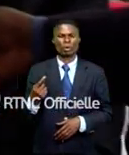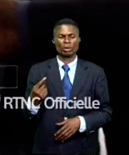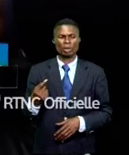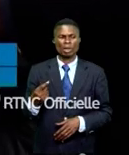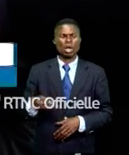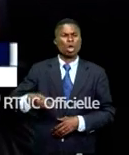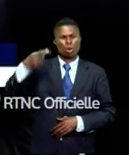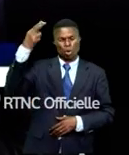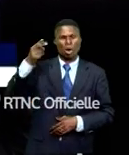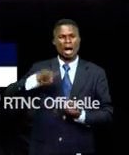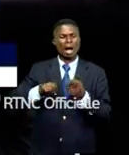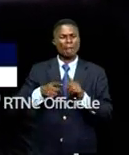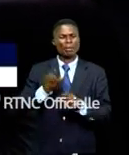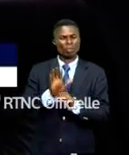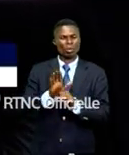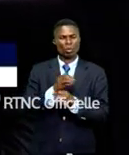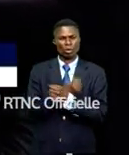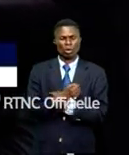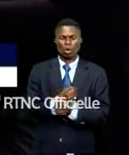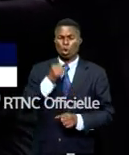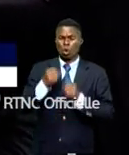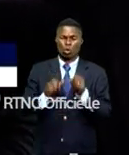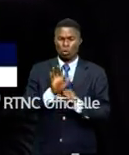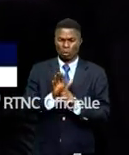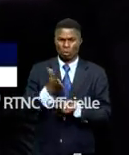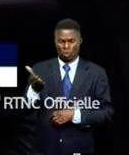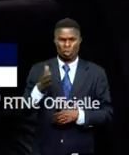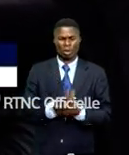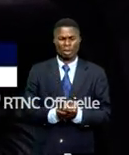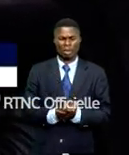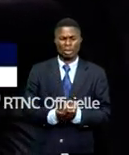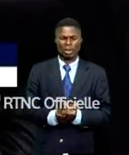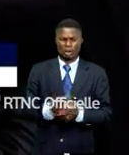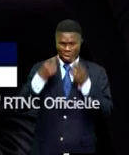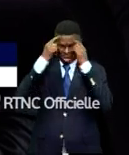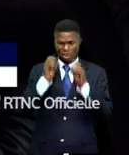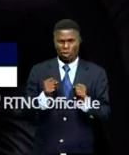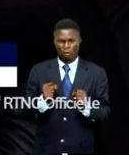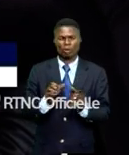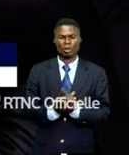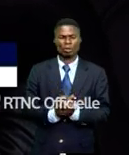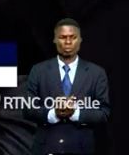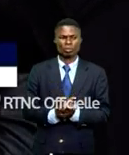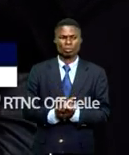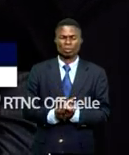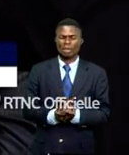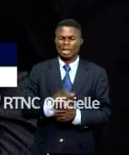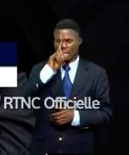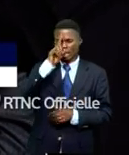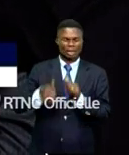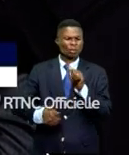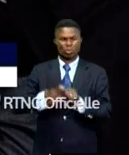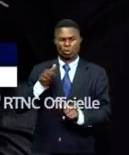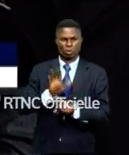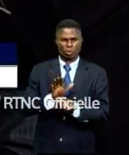loyal de l'amitié, d'une grande rigueur et d'une simplicité incroyable. On